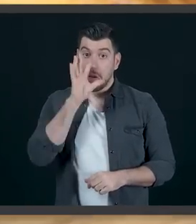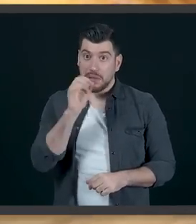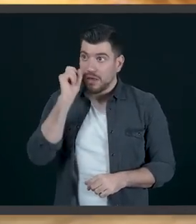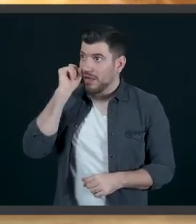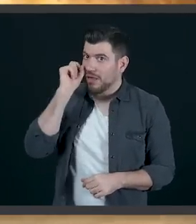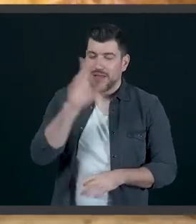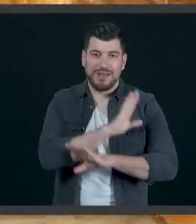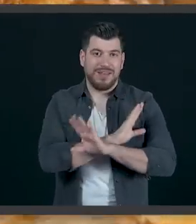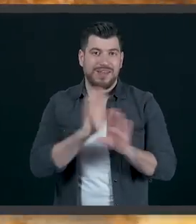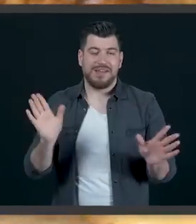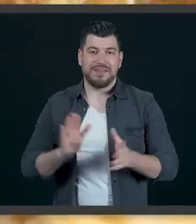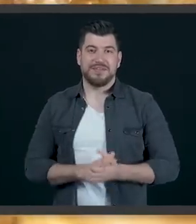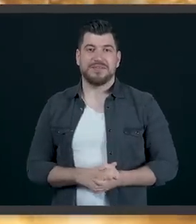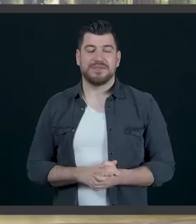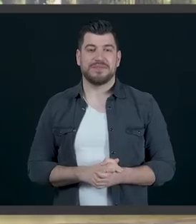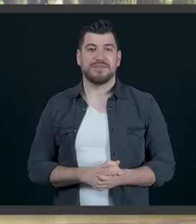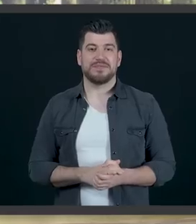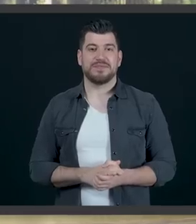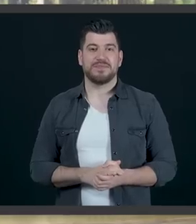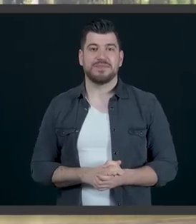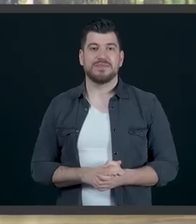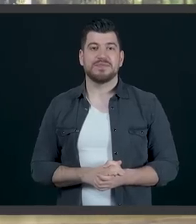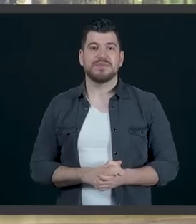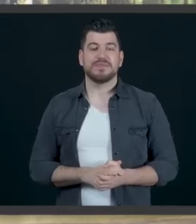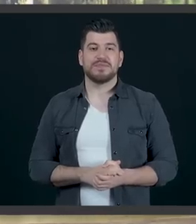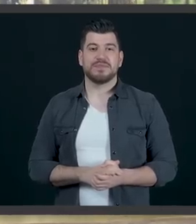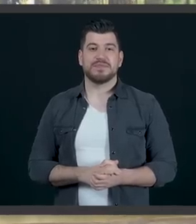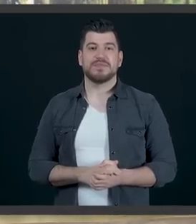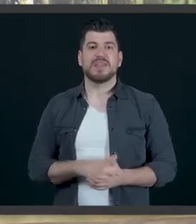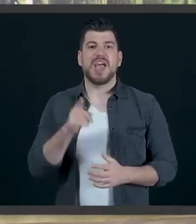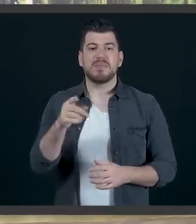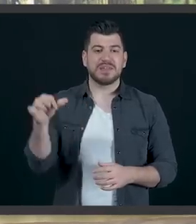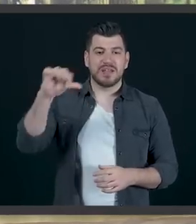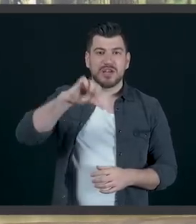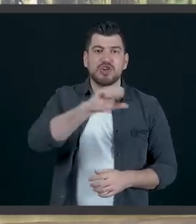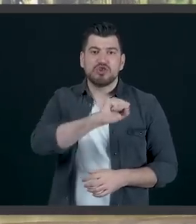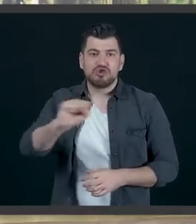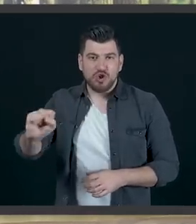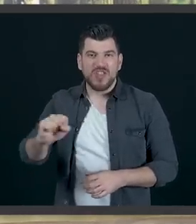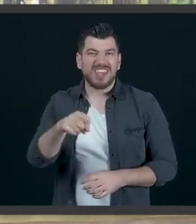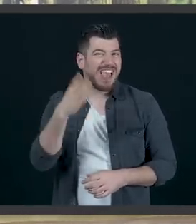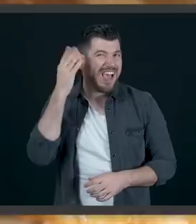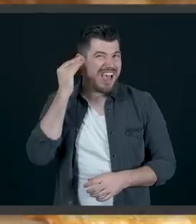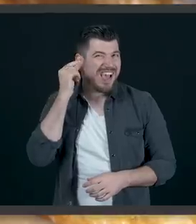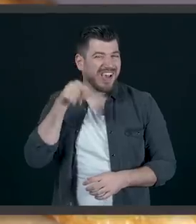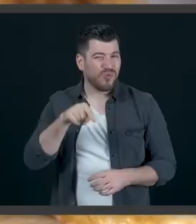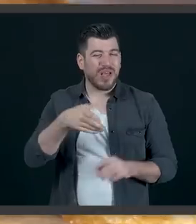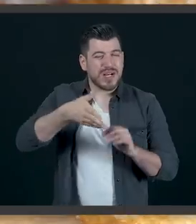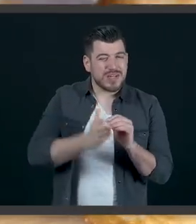Είναι τρομερό! Έχουμε κάνει έναν τόνο μπεσαμέλ. Έχουμε βάλει μία σόδα και είναι τραγανή,